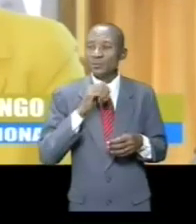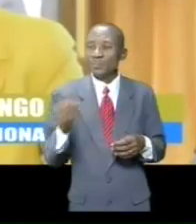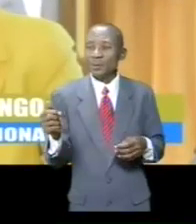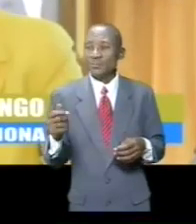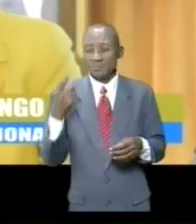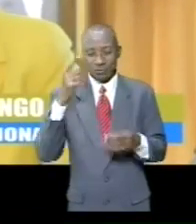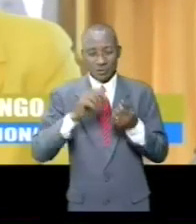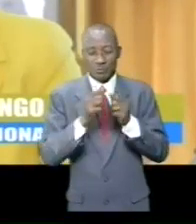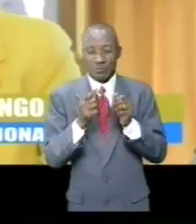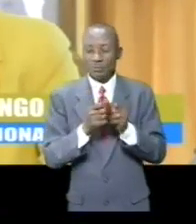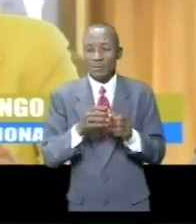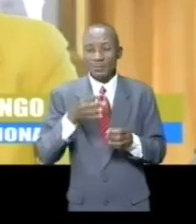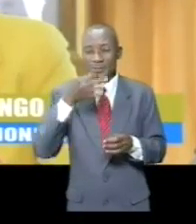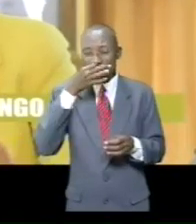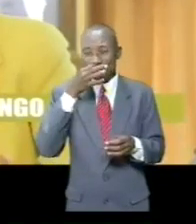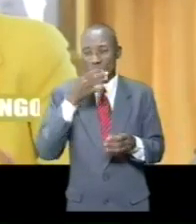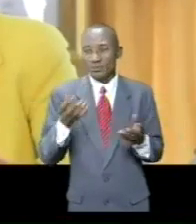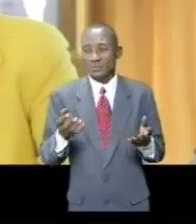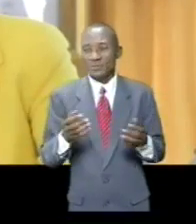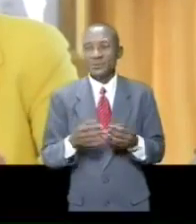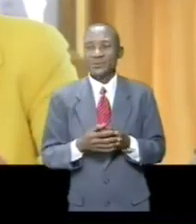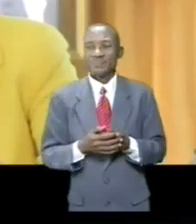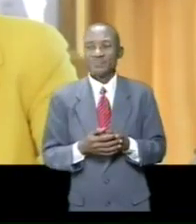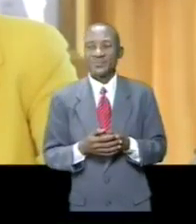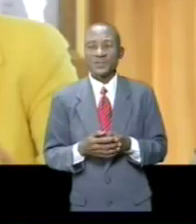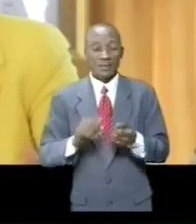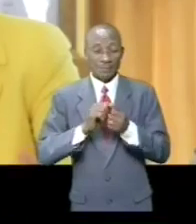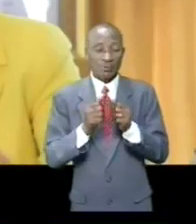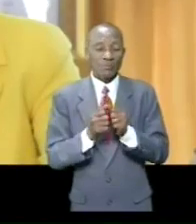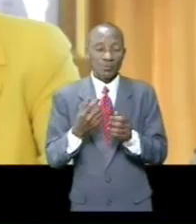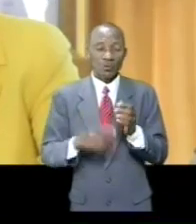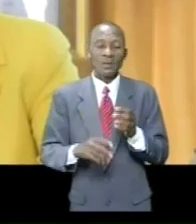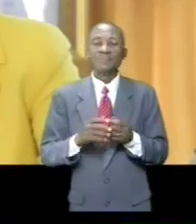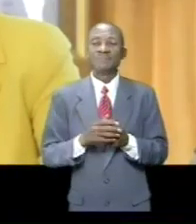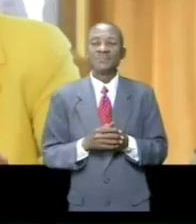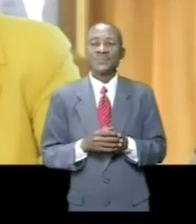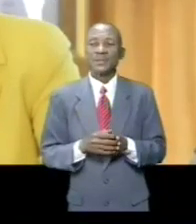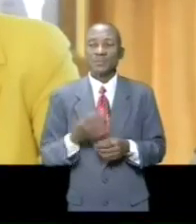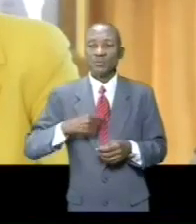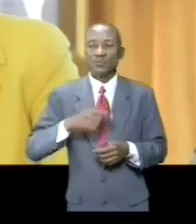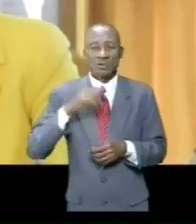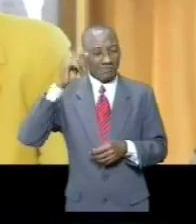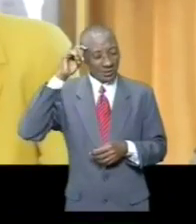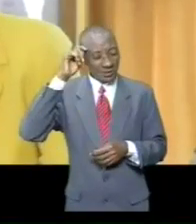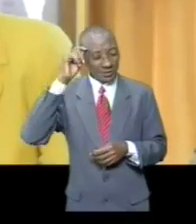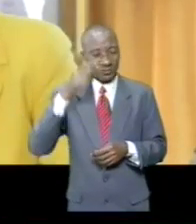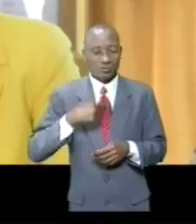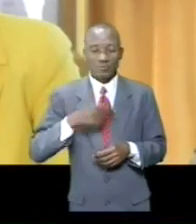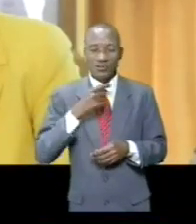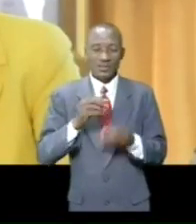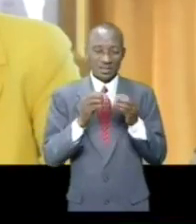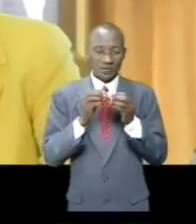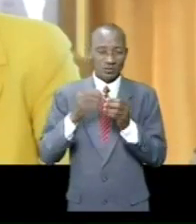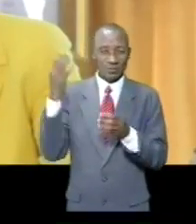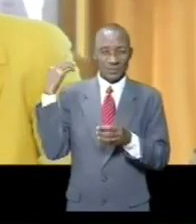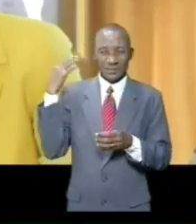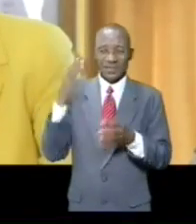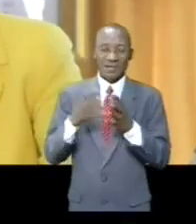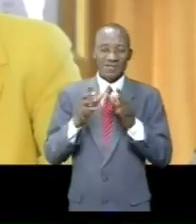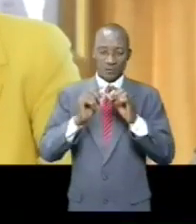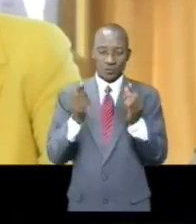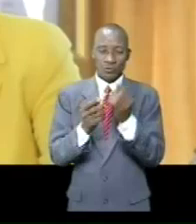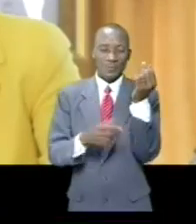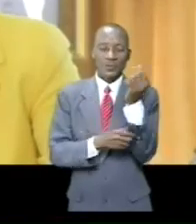parce que c'était en leur faveur. Mais le problème, ce n'est pas là. Le problème, c'est que, comme nous avons dit tout à l'heure, la dernière réunion que nous avons eue avec les secteurs pétroliers,